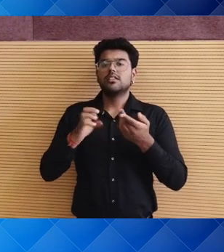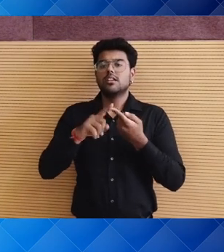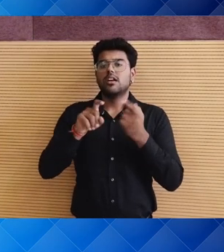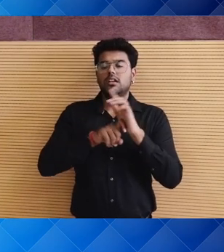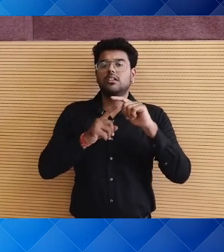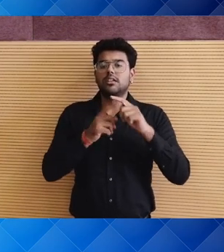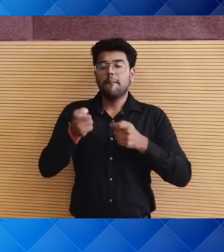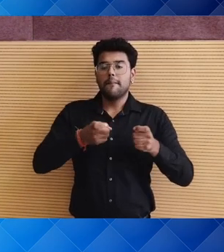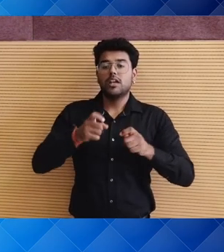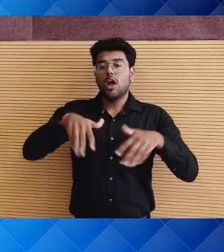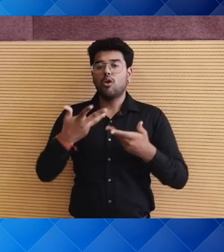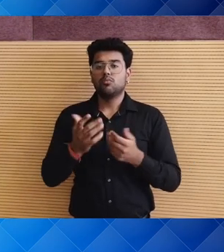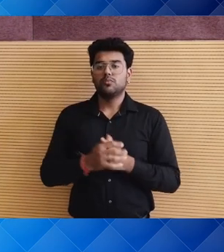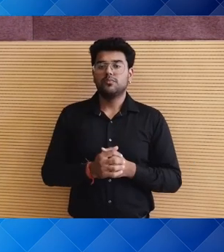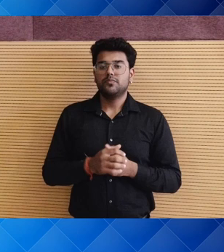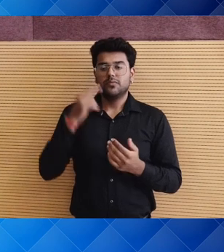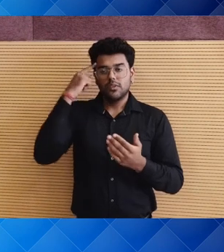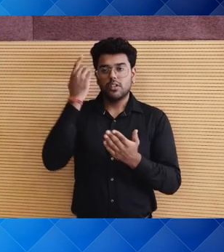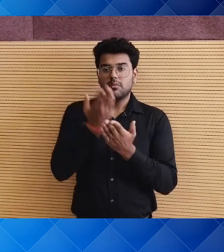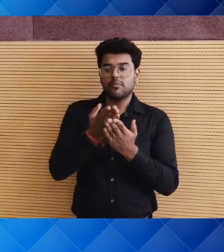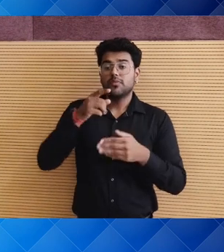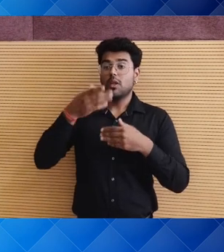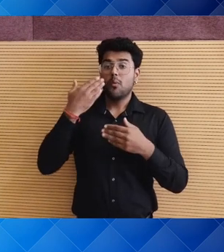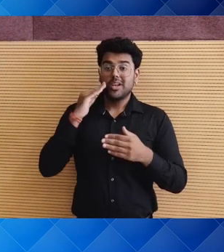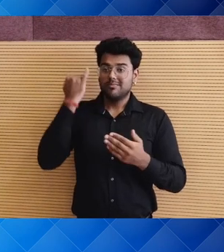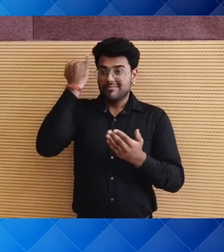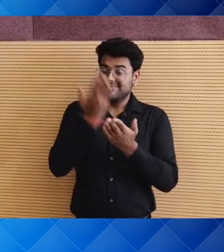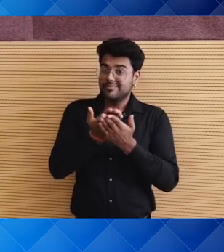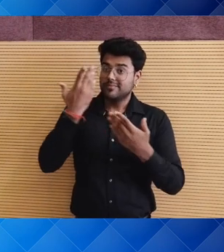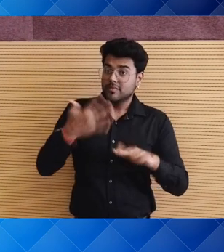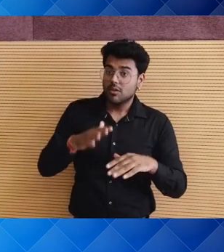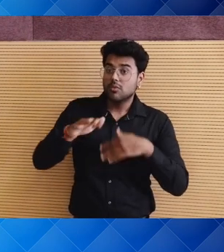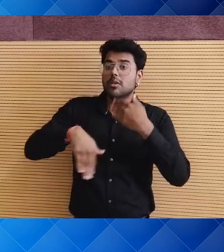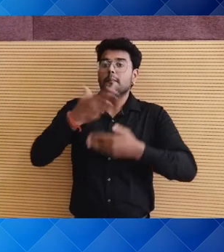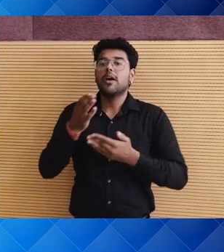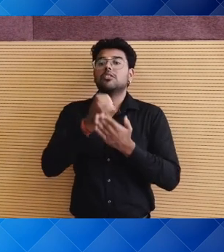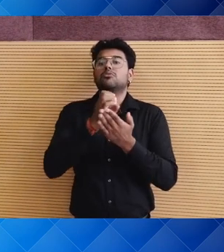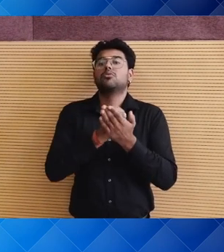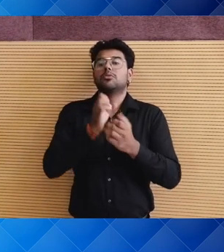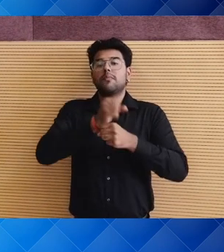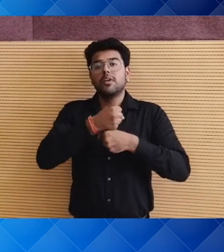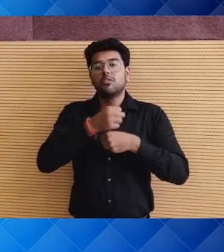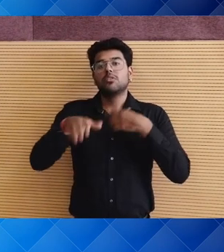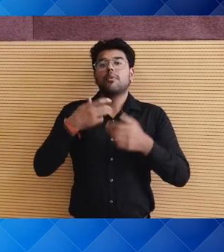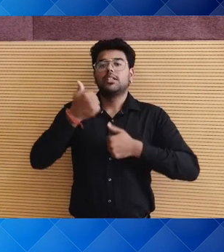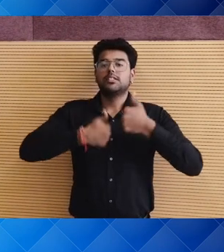बनाएगी, उस विचार आने के बाद फिर सिलेबस, फिर टेस्ट बुक। और मेरा तो अपेक्षा है, मैं